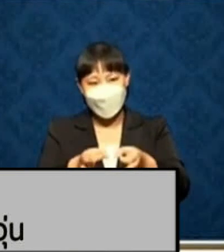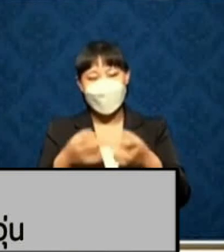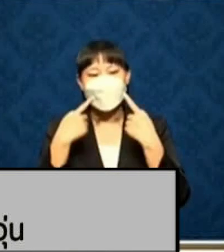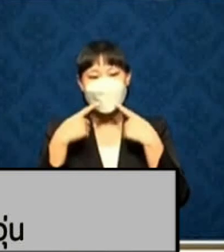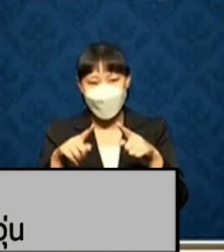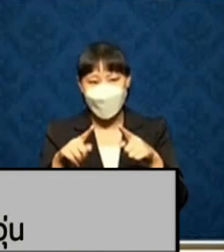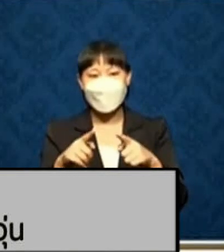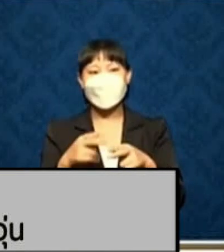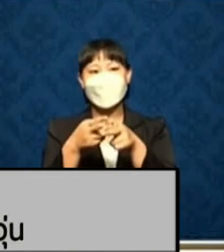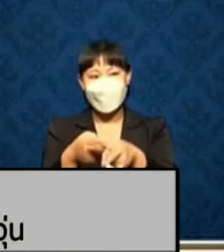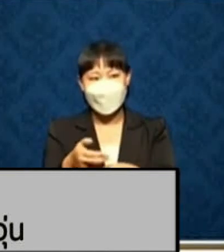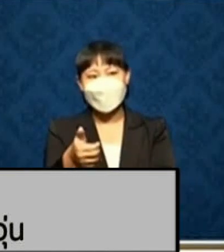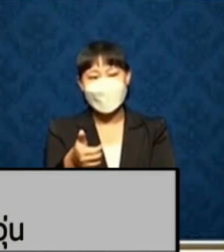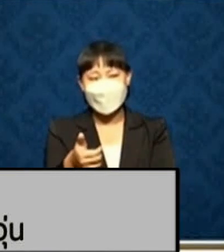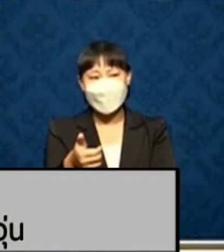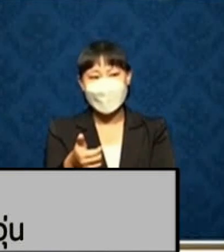ผมวินิจฉัยแล้วนะครับ